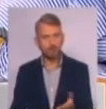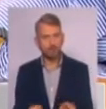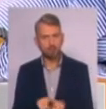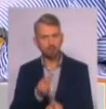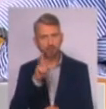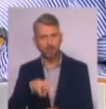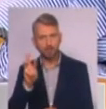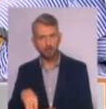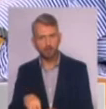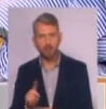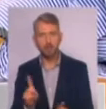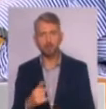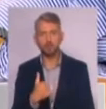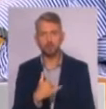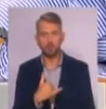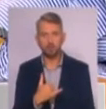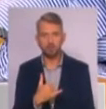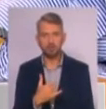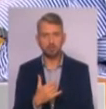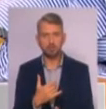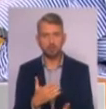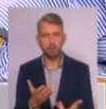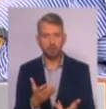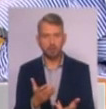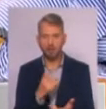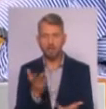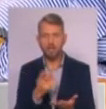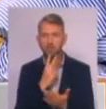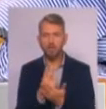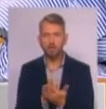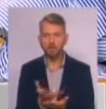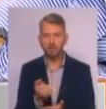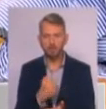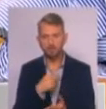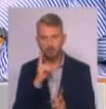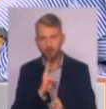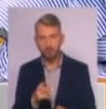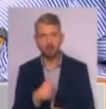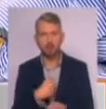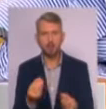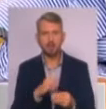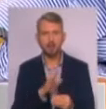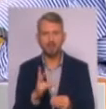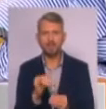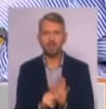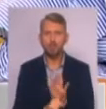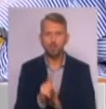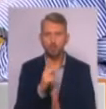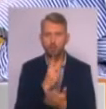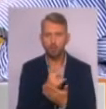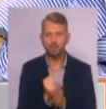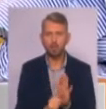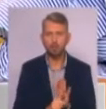штрафи, що у нас з яких потолків знімали, невідомо. Нам не давали ні вихідних показників на